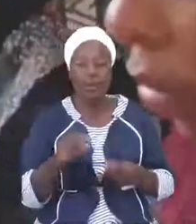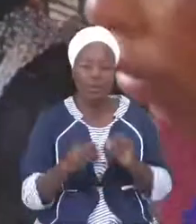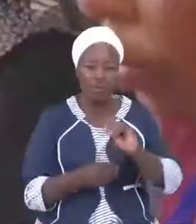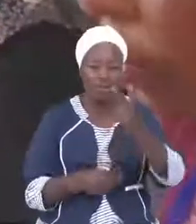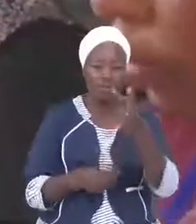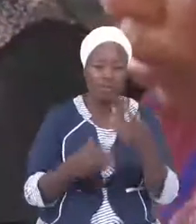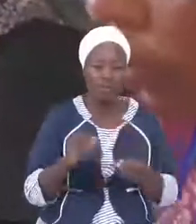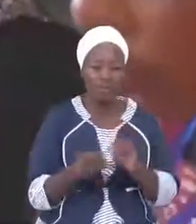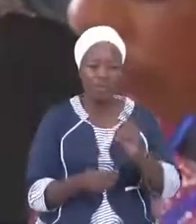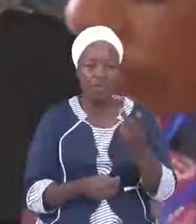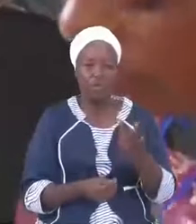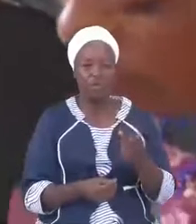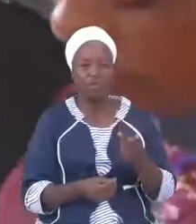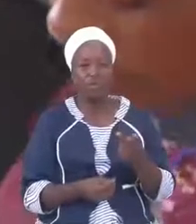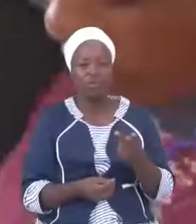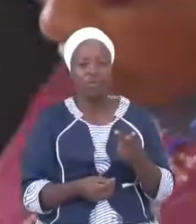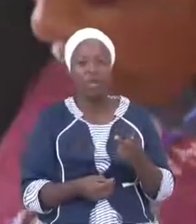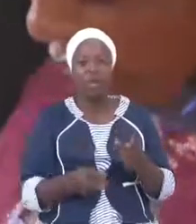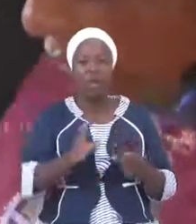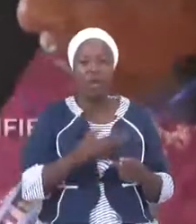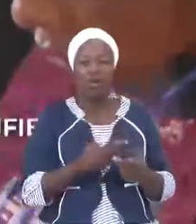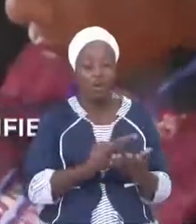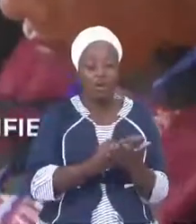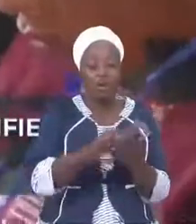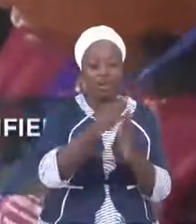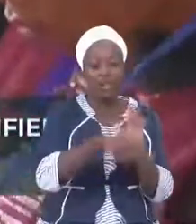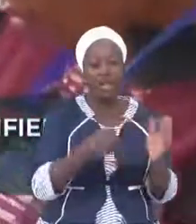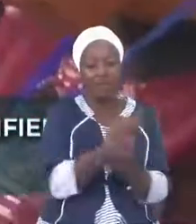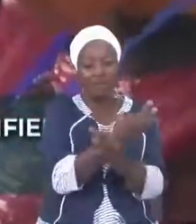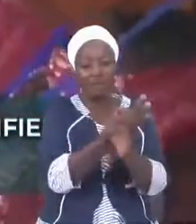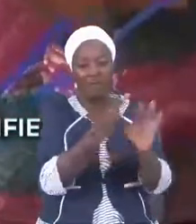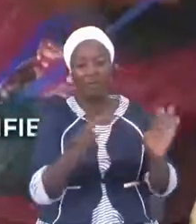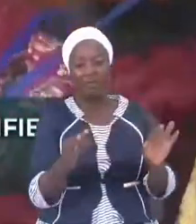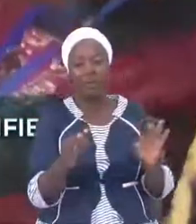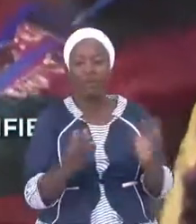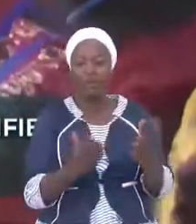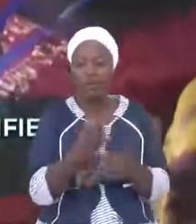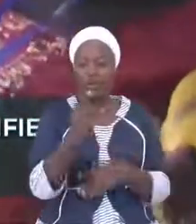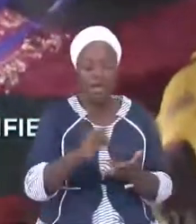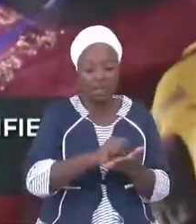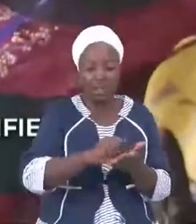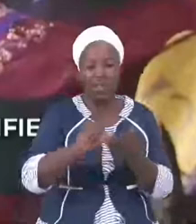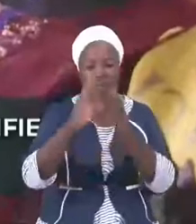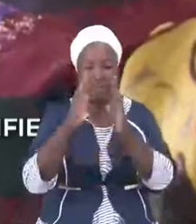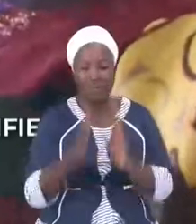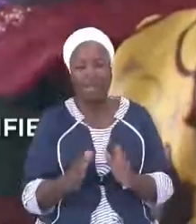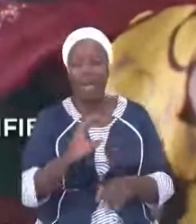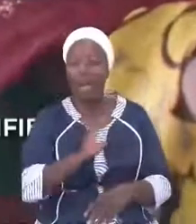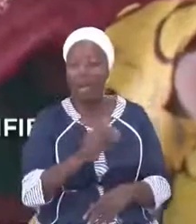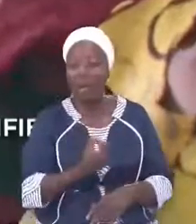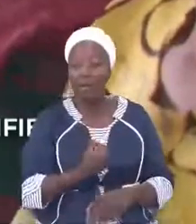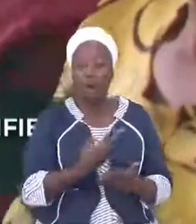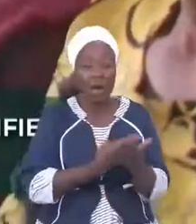Et deuxième partie ici, nous allons voir notre justice et notre liberté à travers le